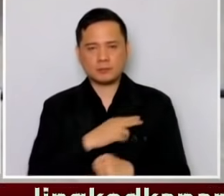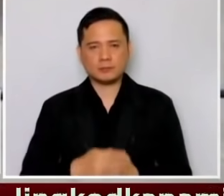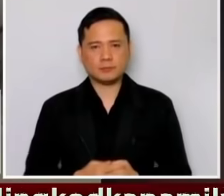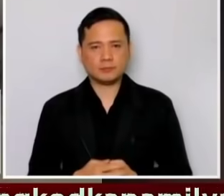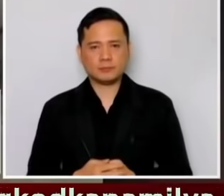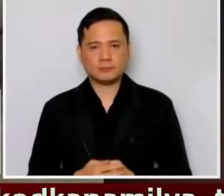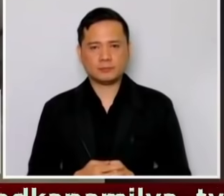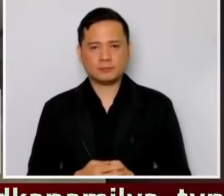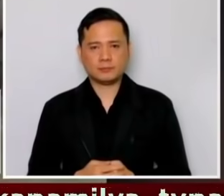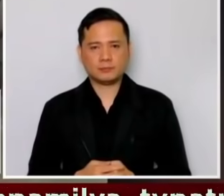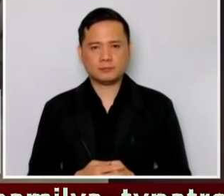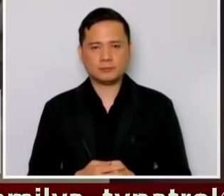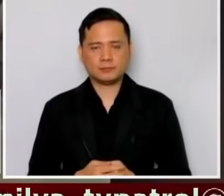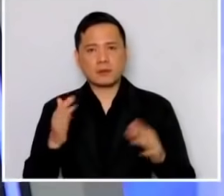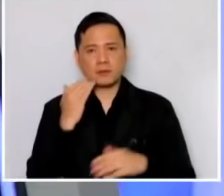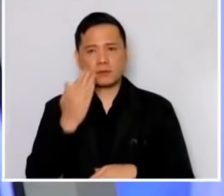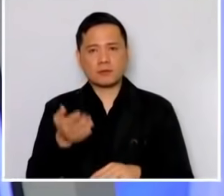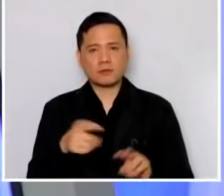leak.